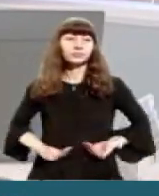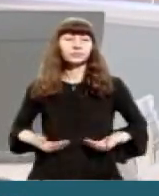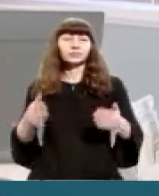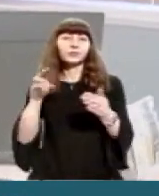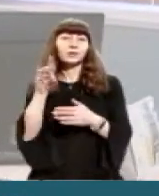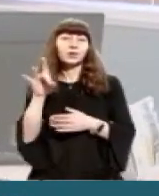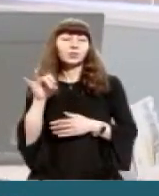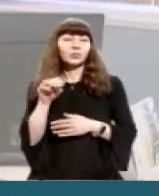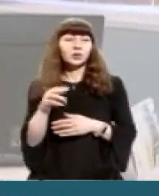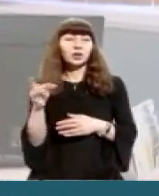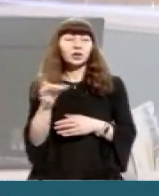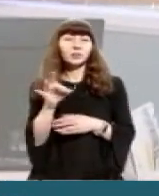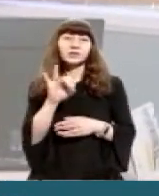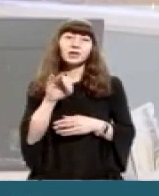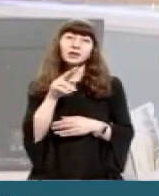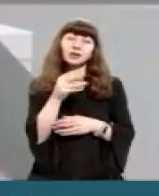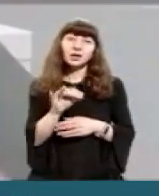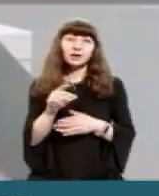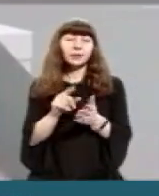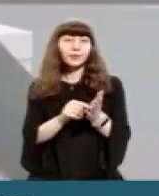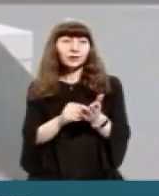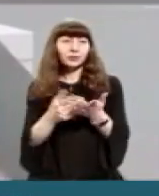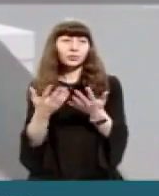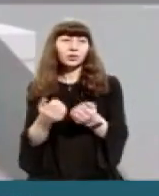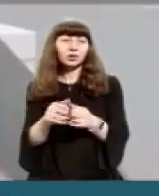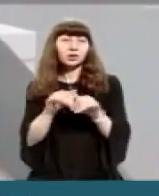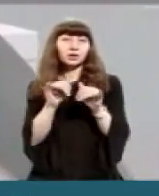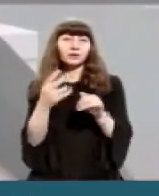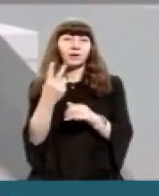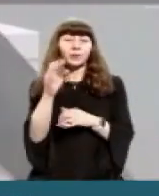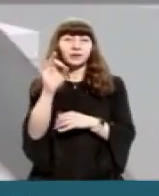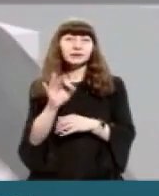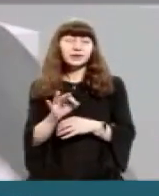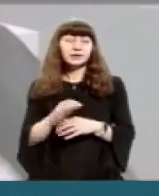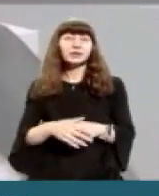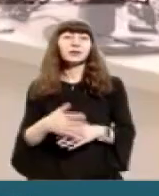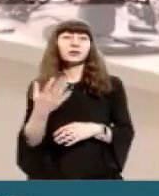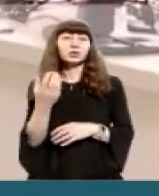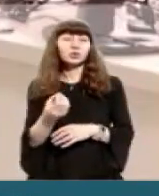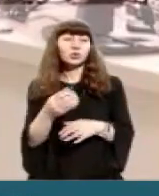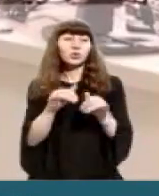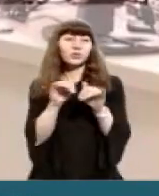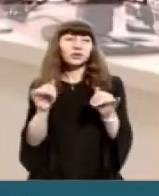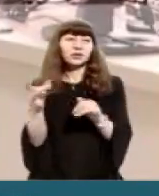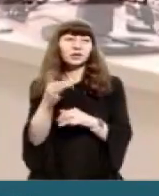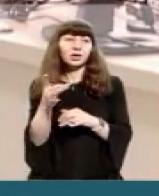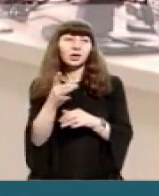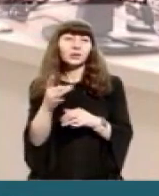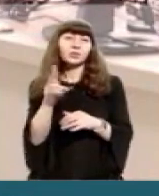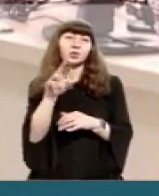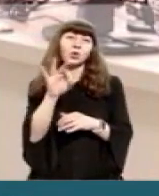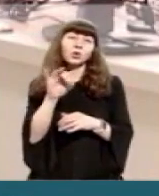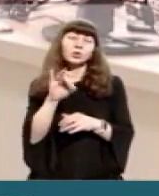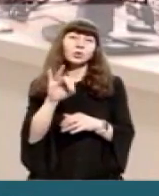минимума. Размеры солидарной пенсии повышены с опережением на 2% уровня инфляции. Кроме того, увеличен размер максимального